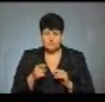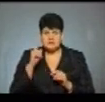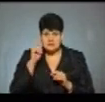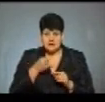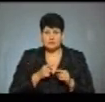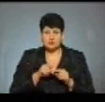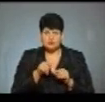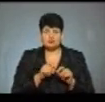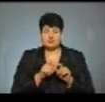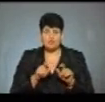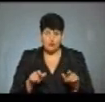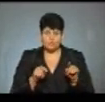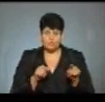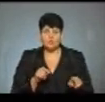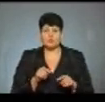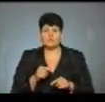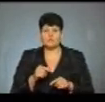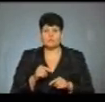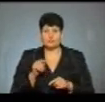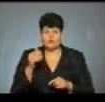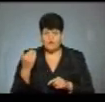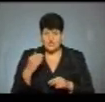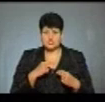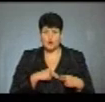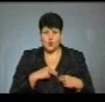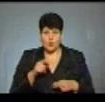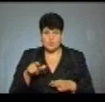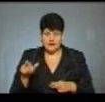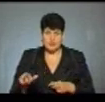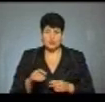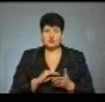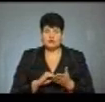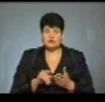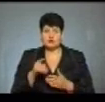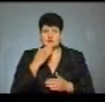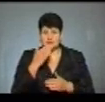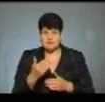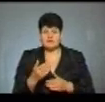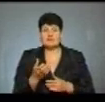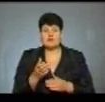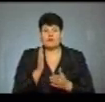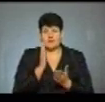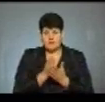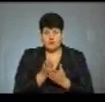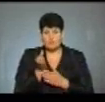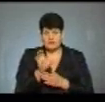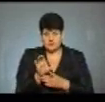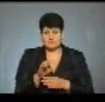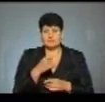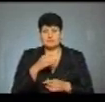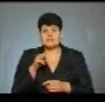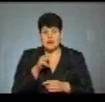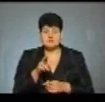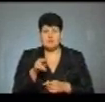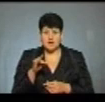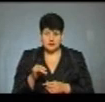цю школу, тому що його ваші колеги-журналісти запитували, він в прямому ефірі відповідав про неї. Так що, Тарас Паляниця, дякую,